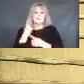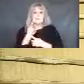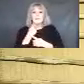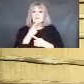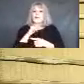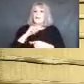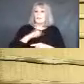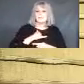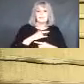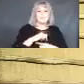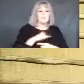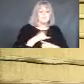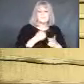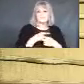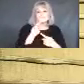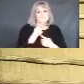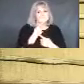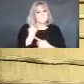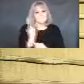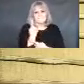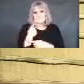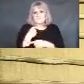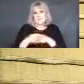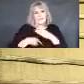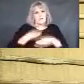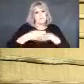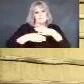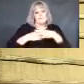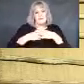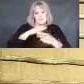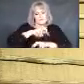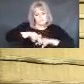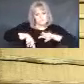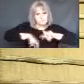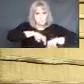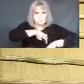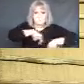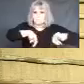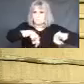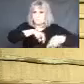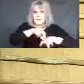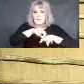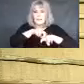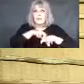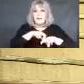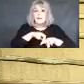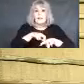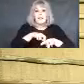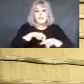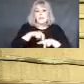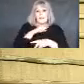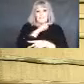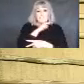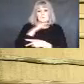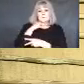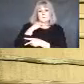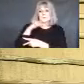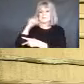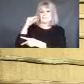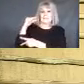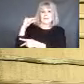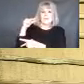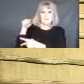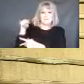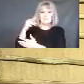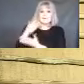moet klim, en ek kan vir jou die deur opmaak, maar, en ek kan jou selfs uithelp, maar ek kan nie namens jou stap nie. En ek wil vra dat jy